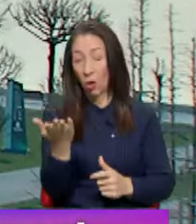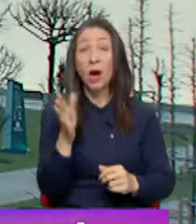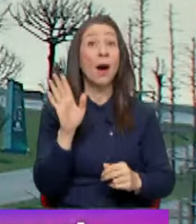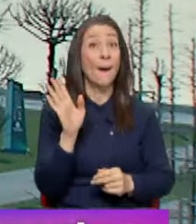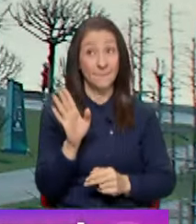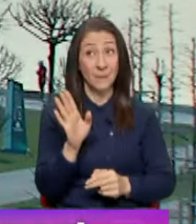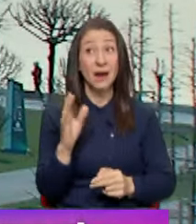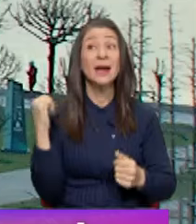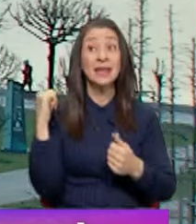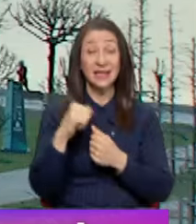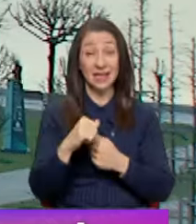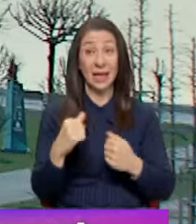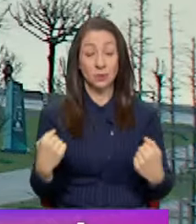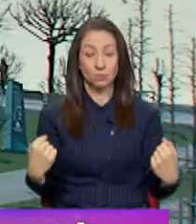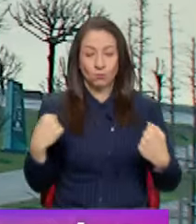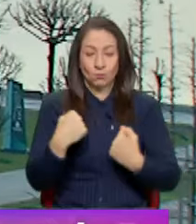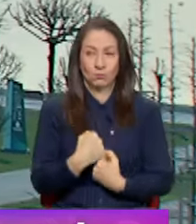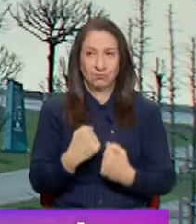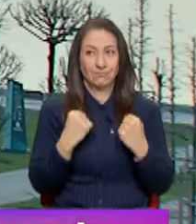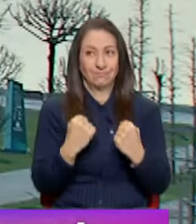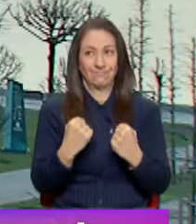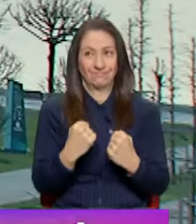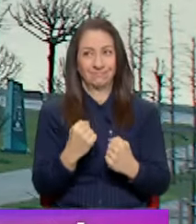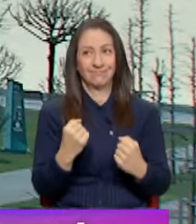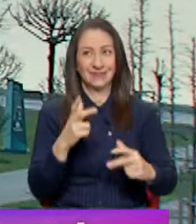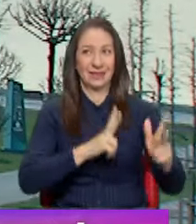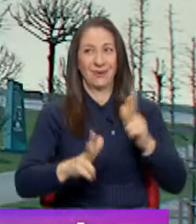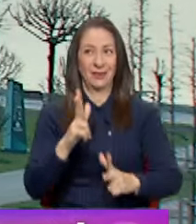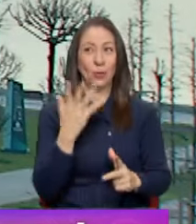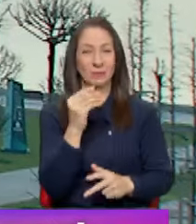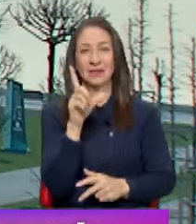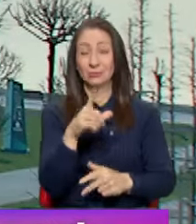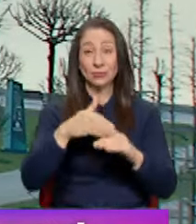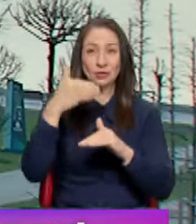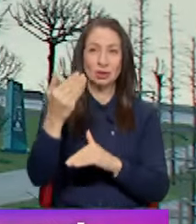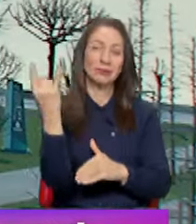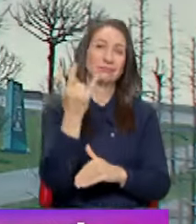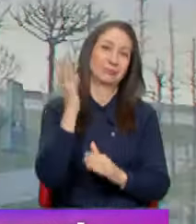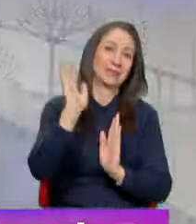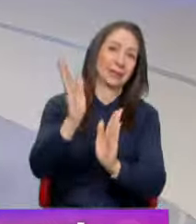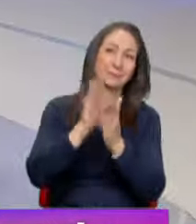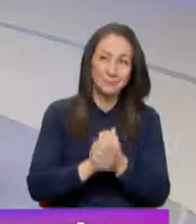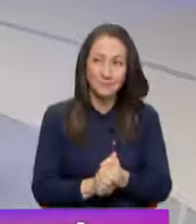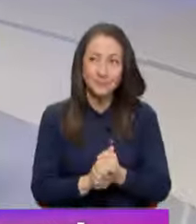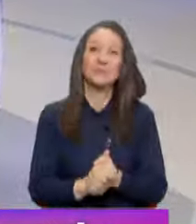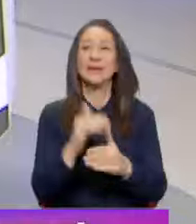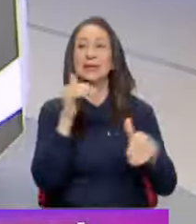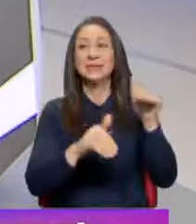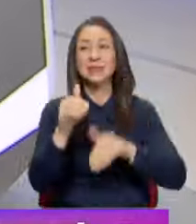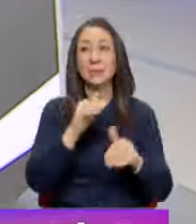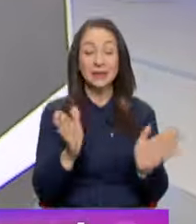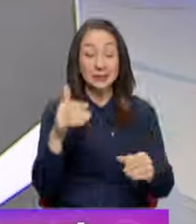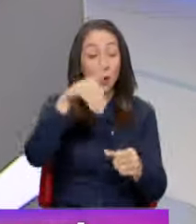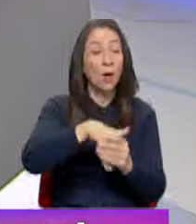fakat yine üzerinize e sıkı bir şekilde kıyafetlerinizi alın ve dışarıya da o şekilde çıkın seçime